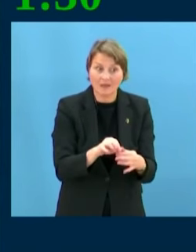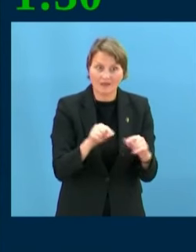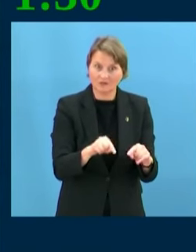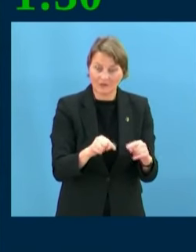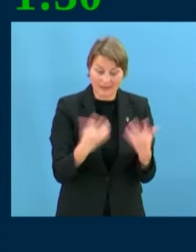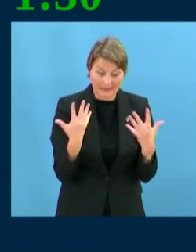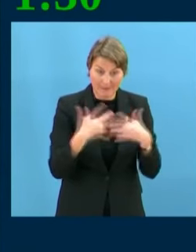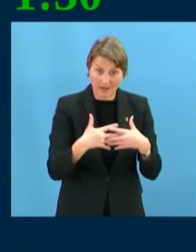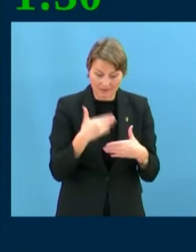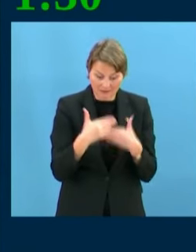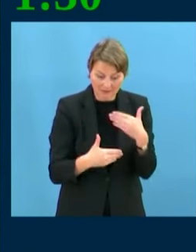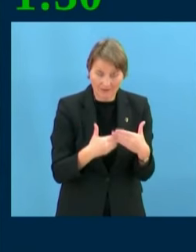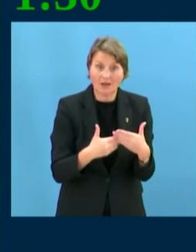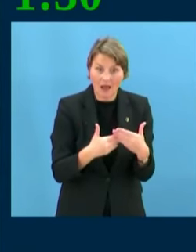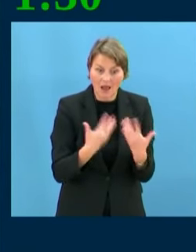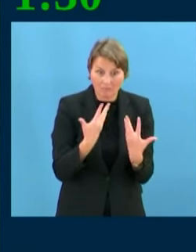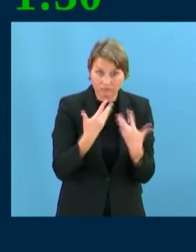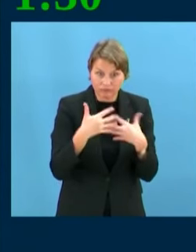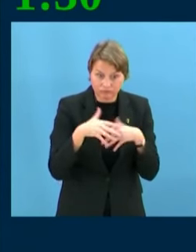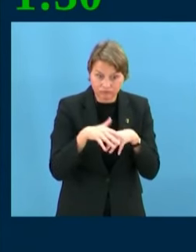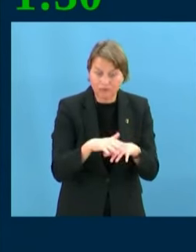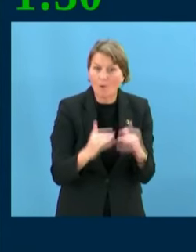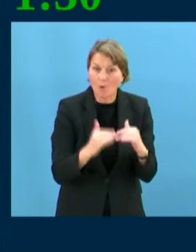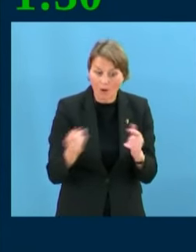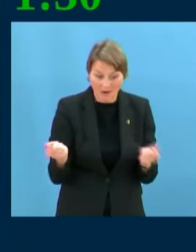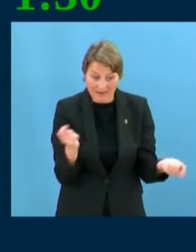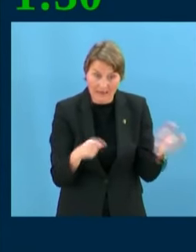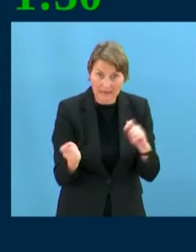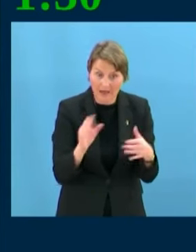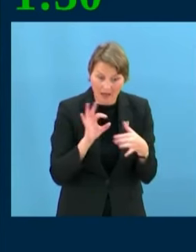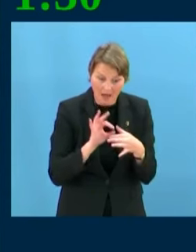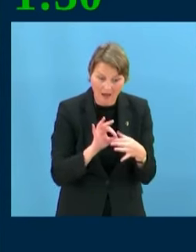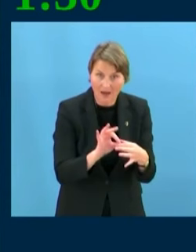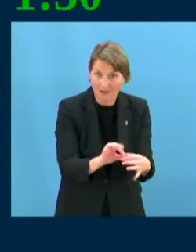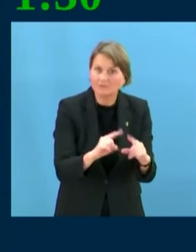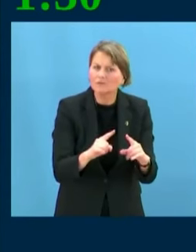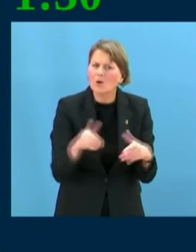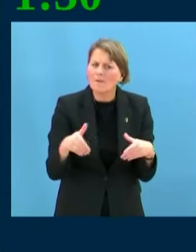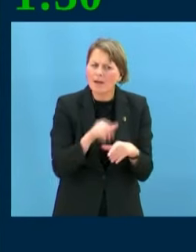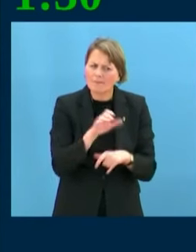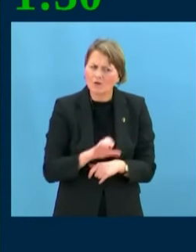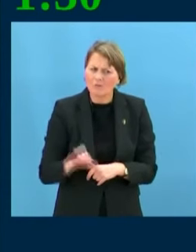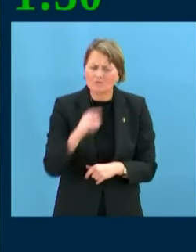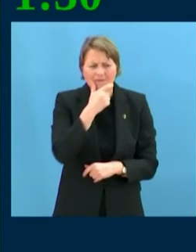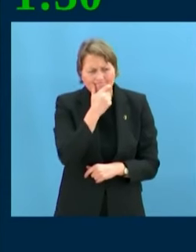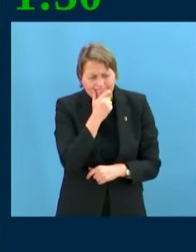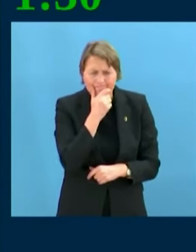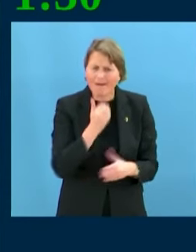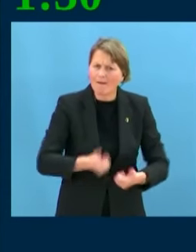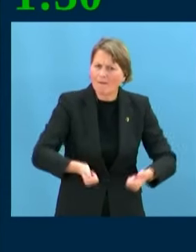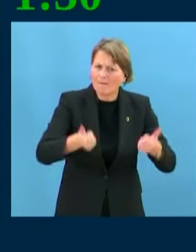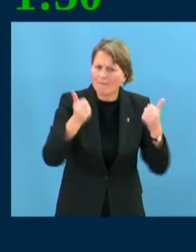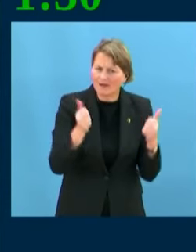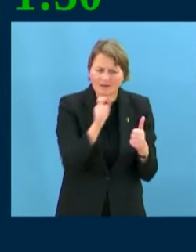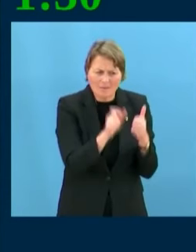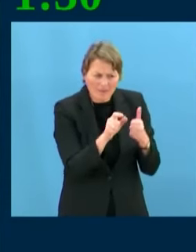իրենց նվիրվածությունը միավորված ազգերու կազմակերպության բնիկ ժողովուրդներու իրավունքներու հռչակագիրին։ Ըստ պատմական իրադարձությունը